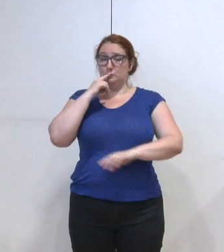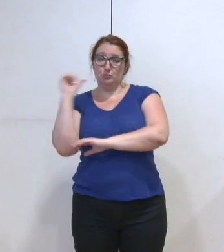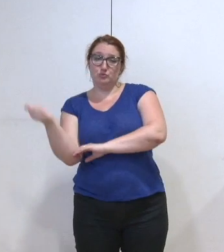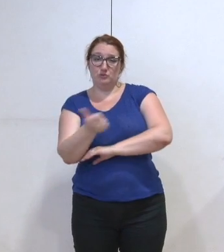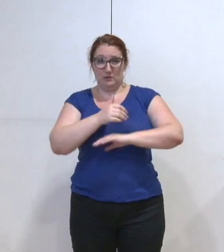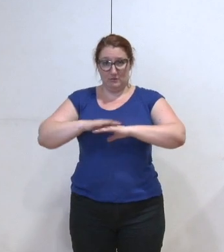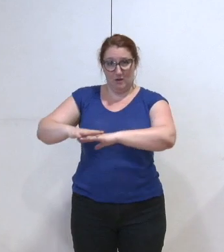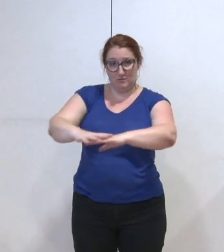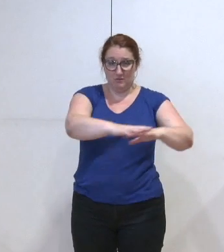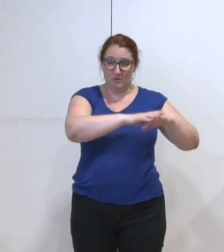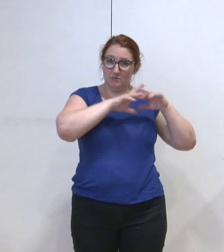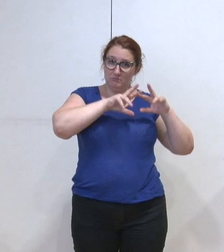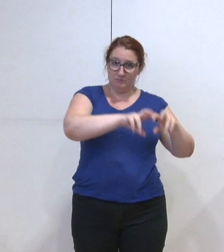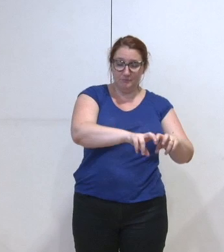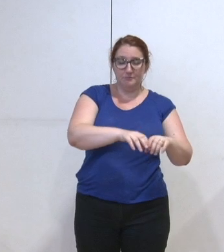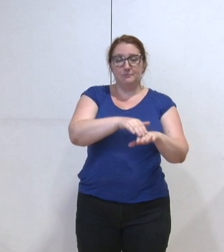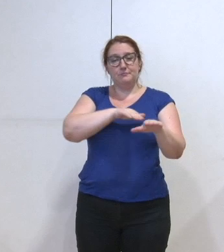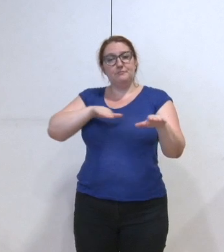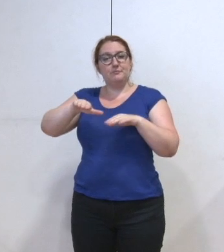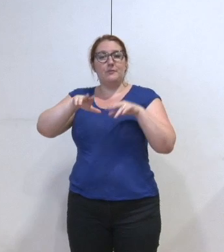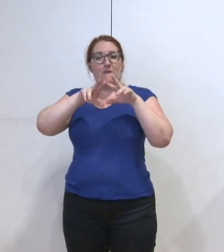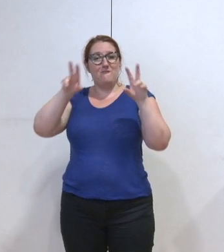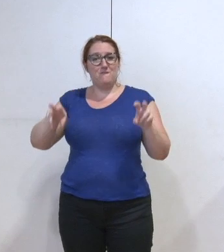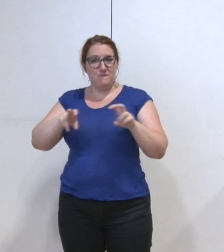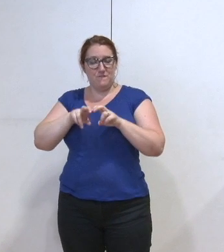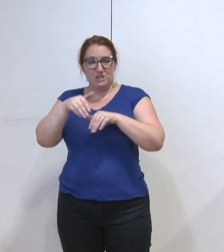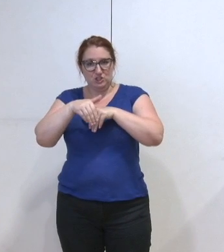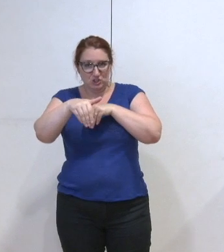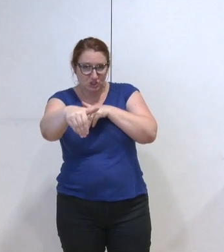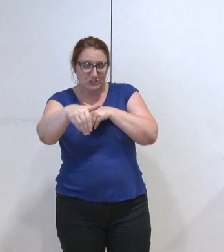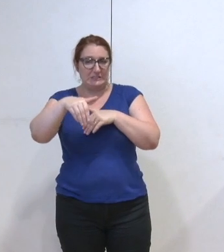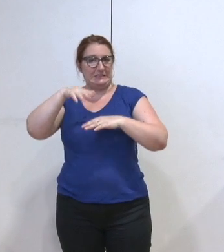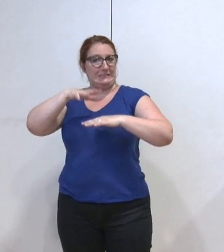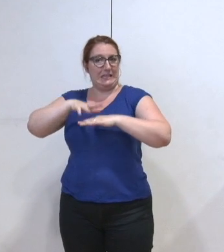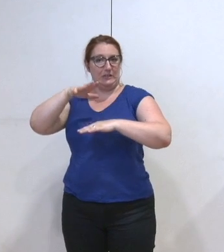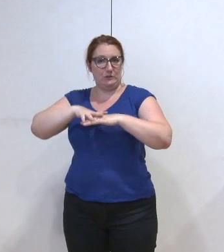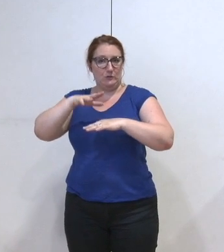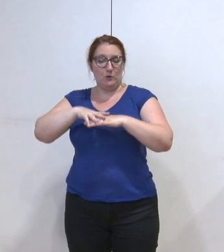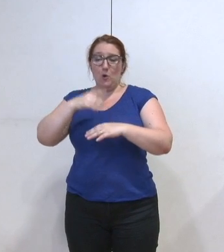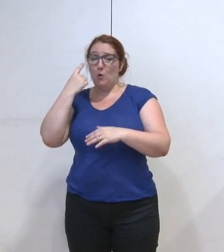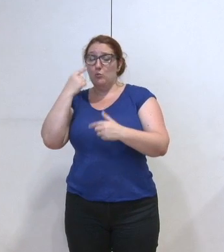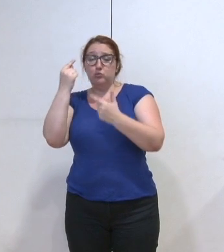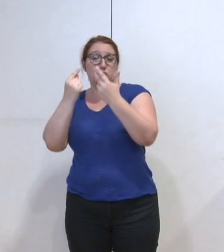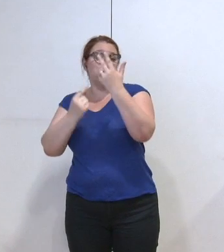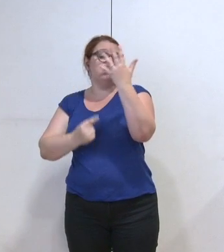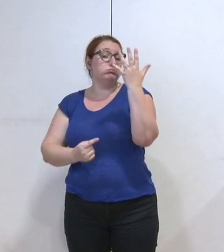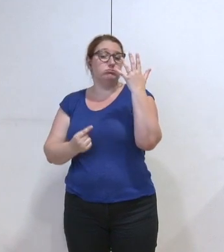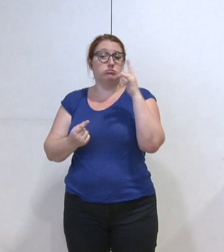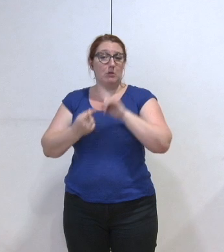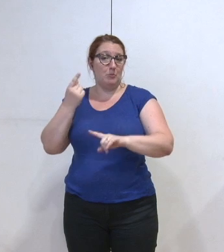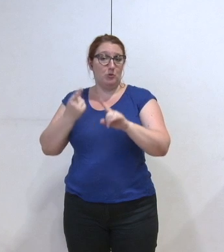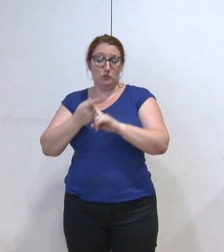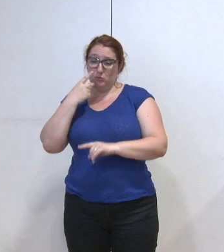une seconde partie de fiche secteur approfondies sur un ensemble de éléments déterminants de chaque chacun des